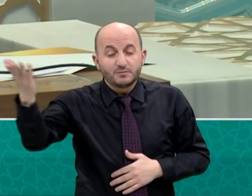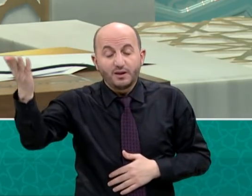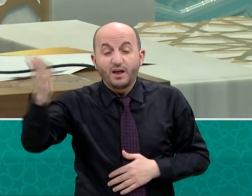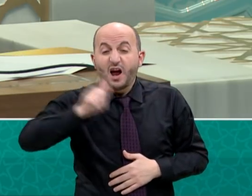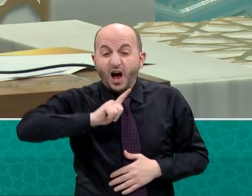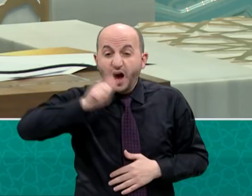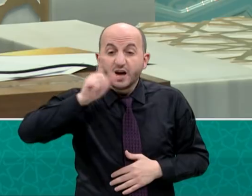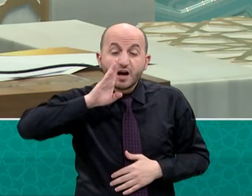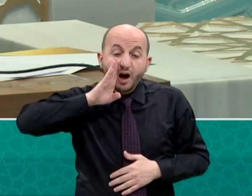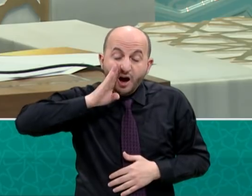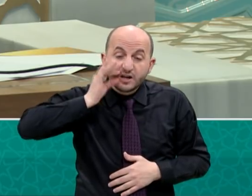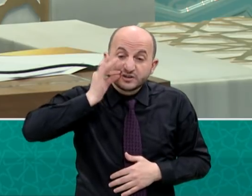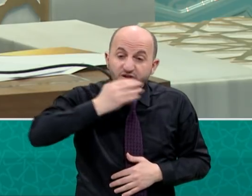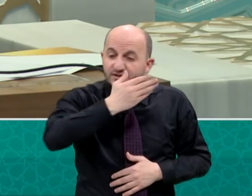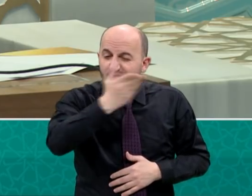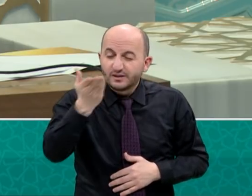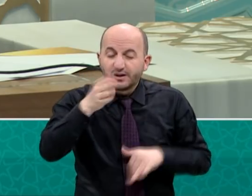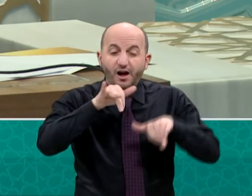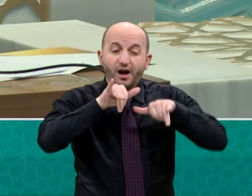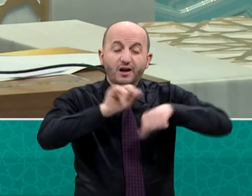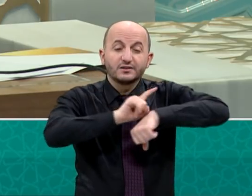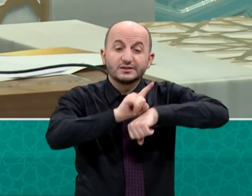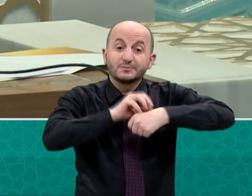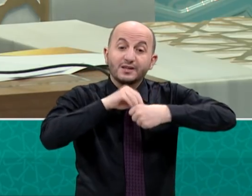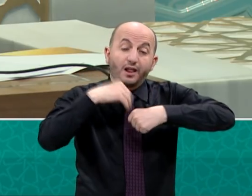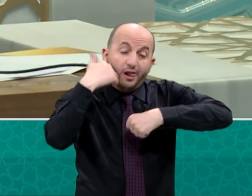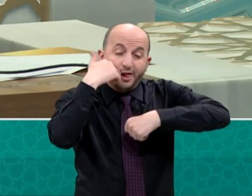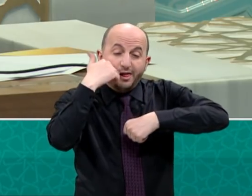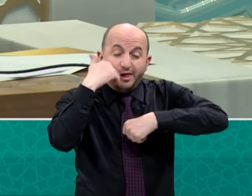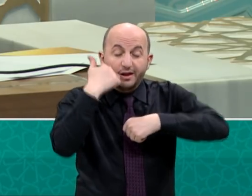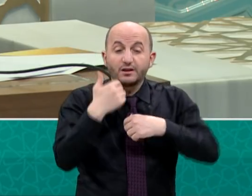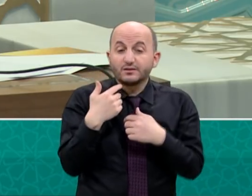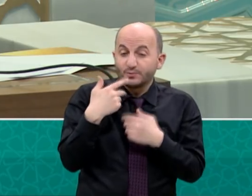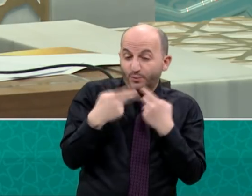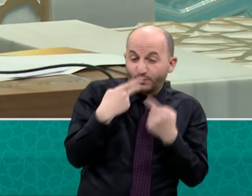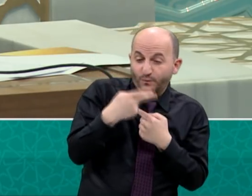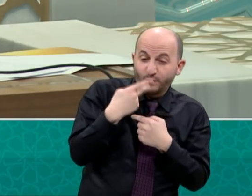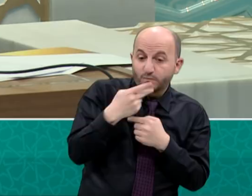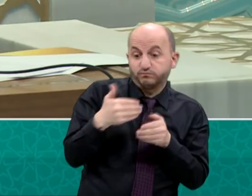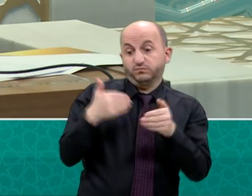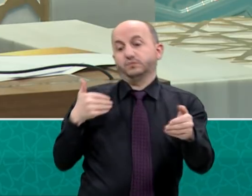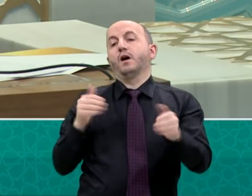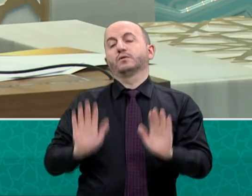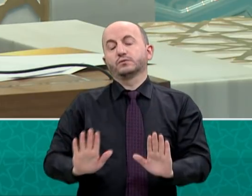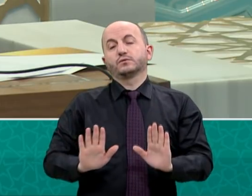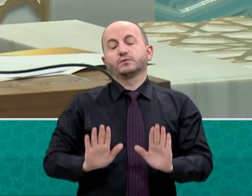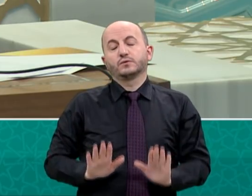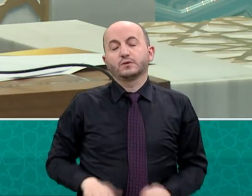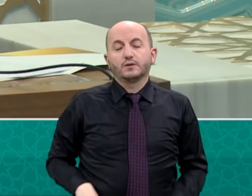insanlar, aynı zamanda da yalandan ve yalancılıktan da kaçının.